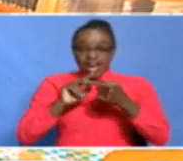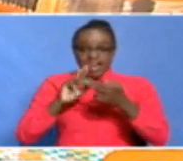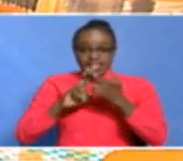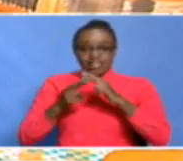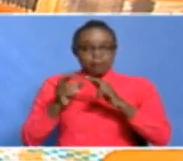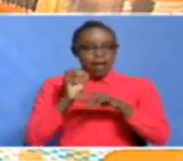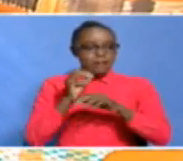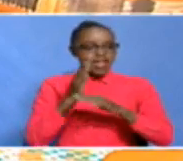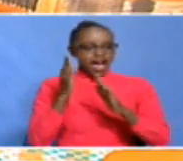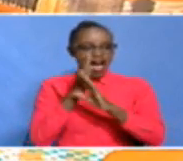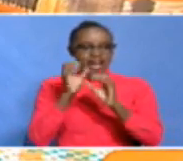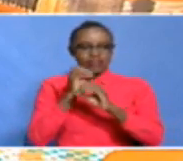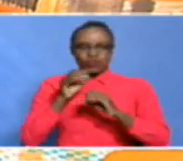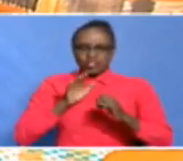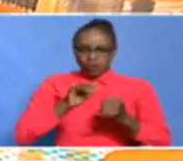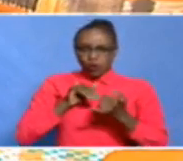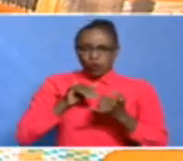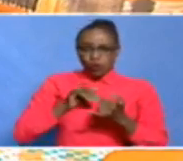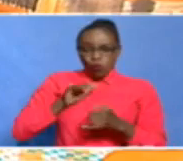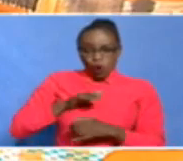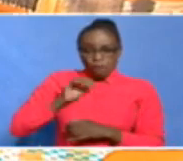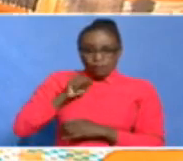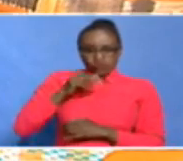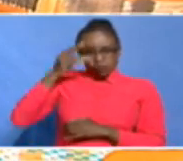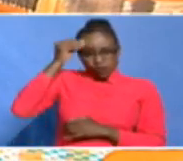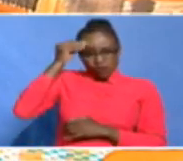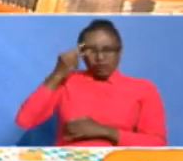Sikufichi tena. Yaani huyu mwanamke aza kuwa amesoma. Watu